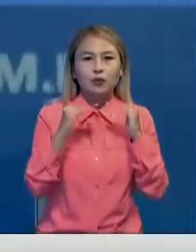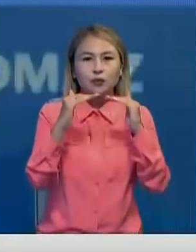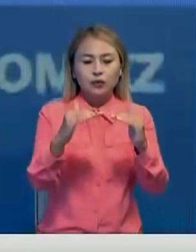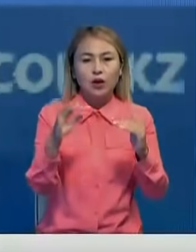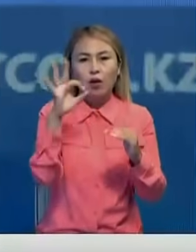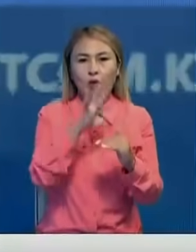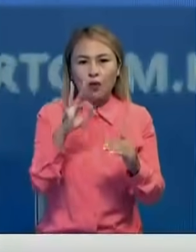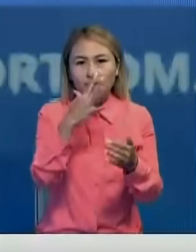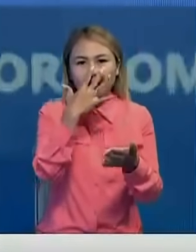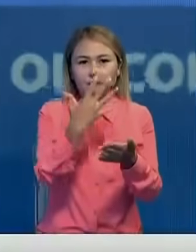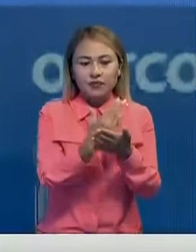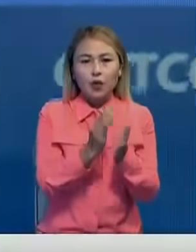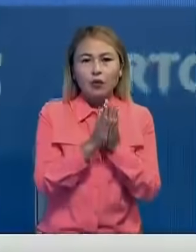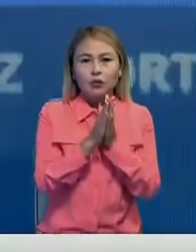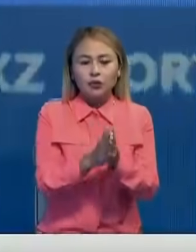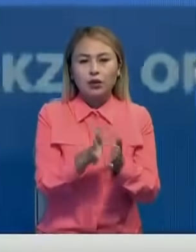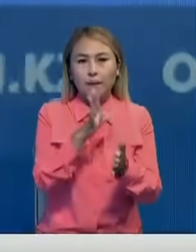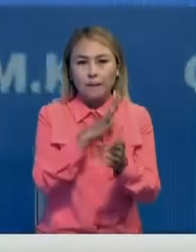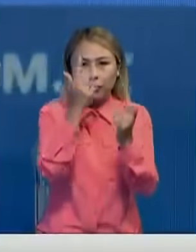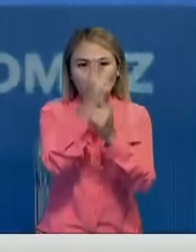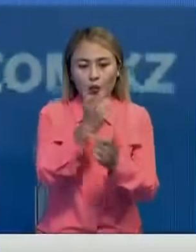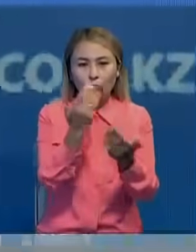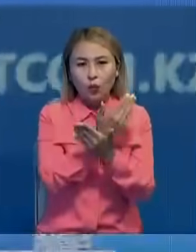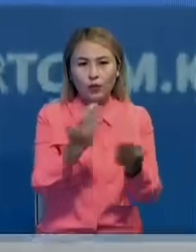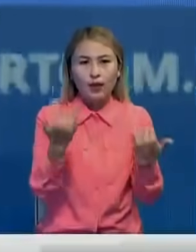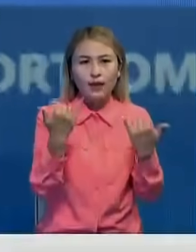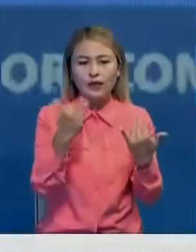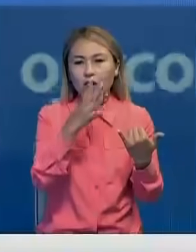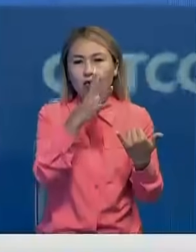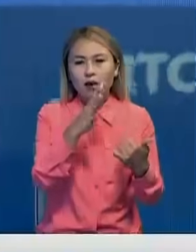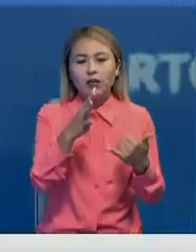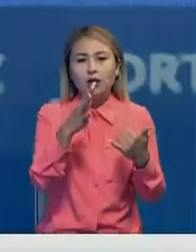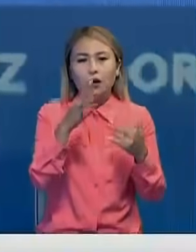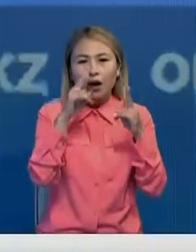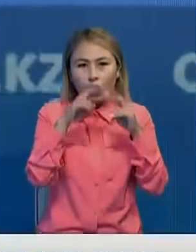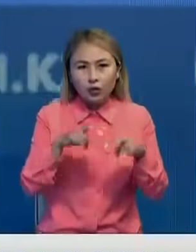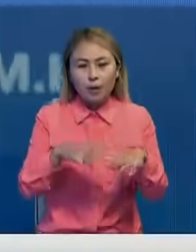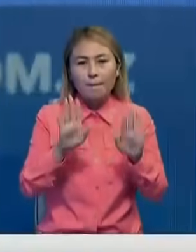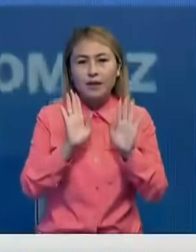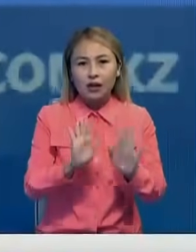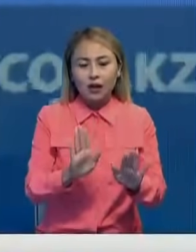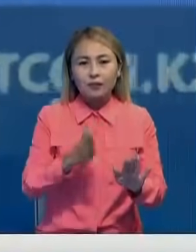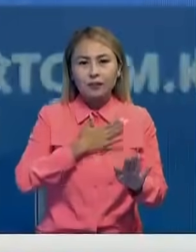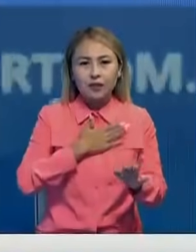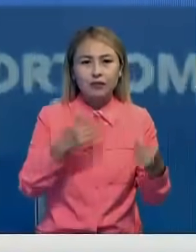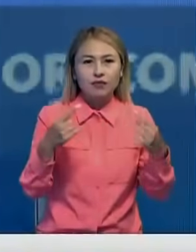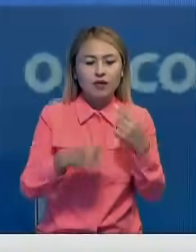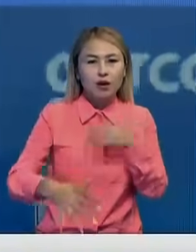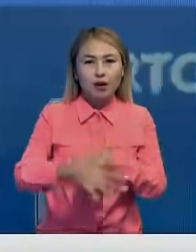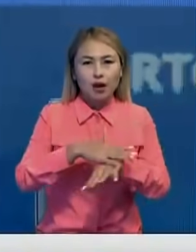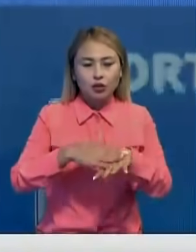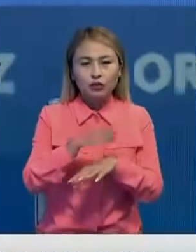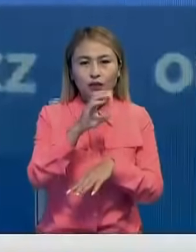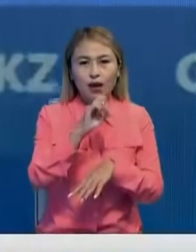монополия субъектілері өздерінің өтініштерін жолдаған. Ол өтініштер қазіргі уақытта қарастырылуда. Бірақ біз мына халық үшін